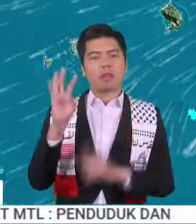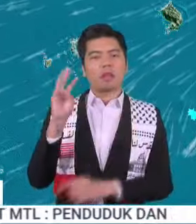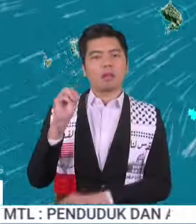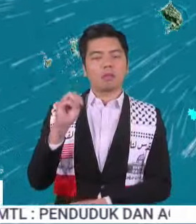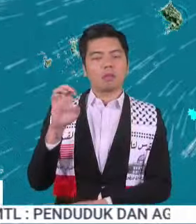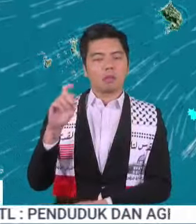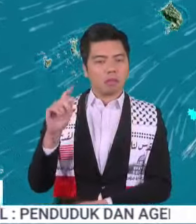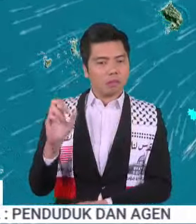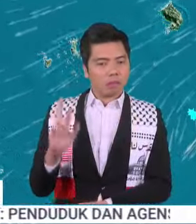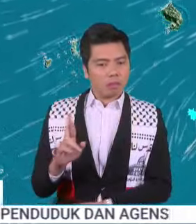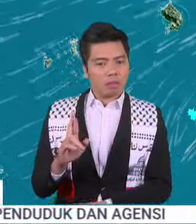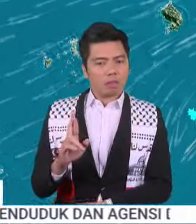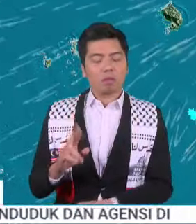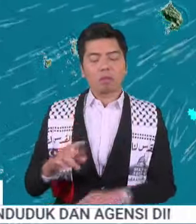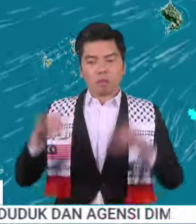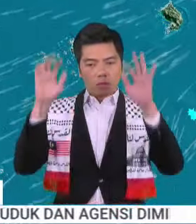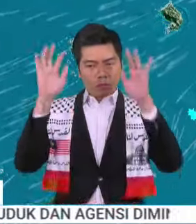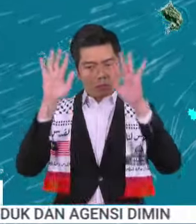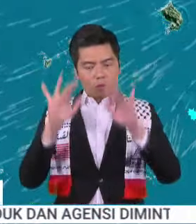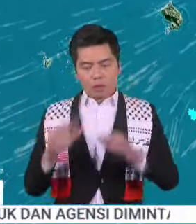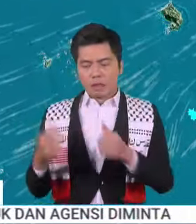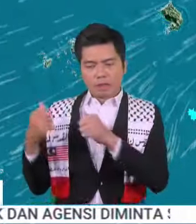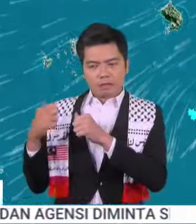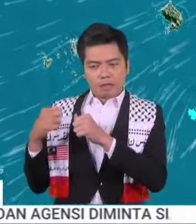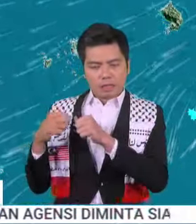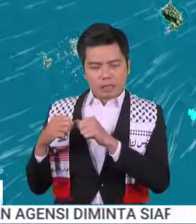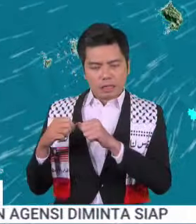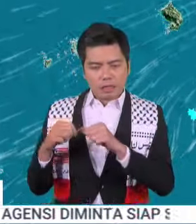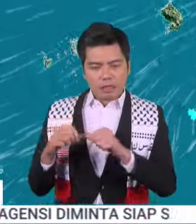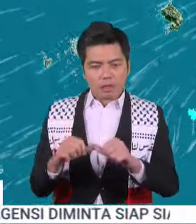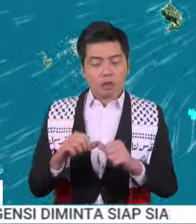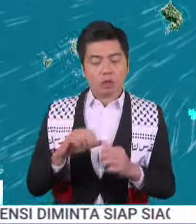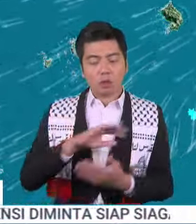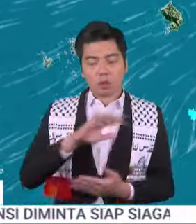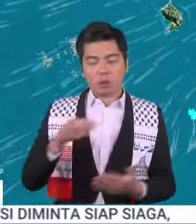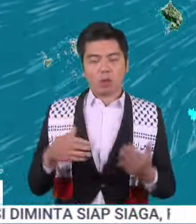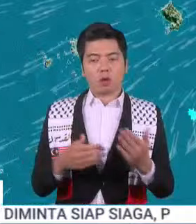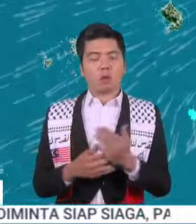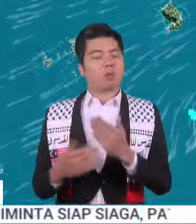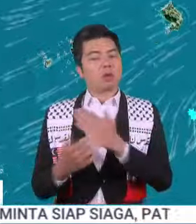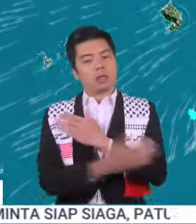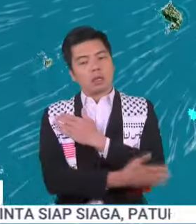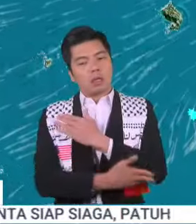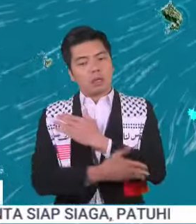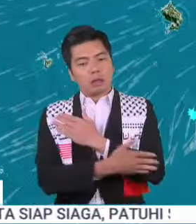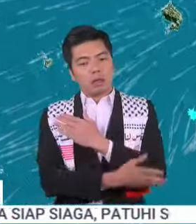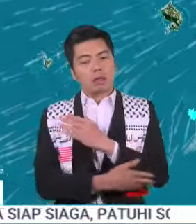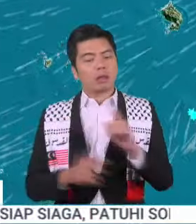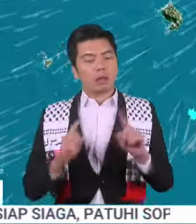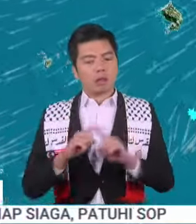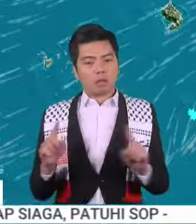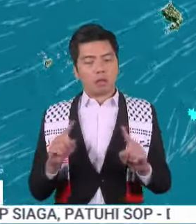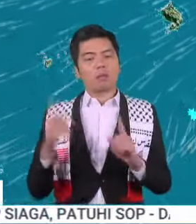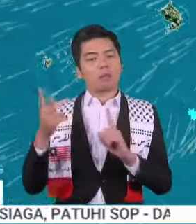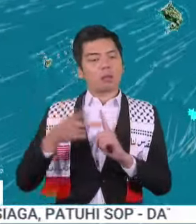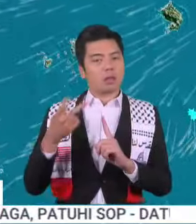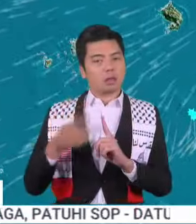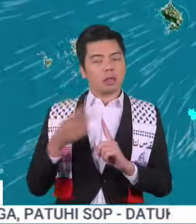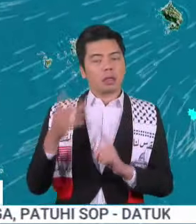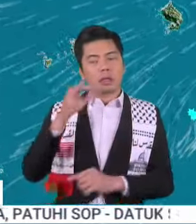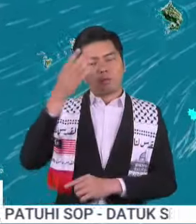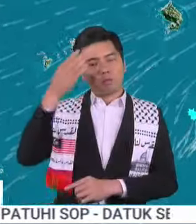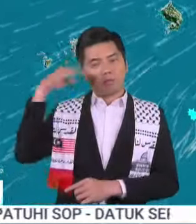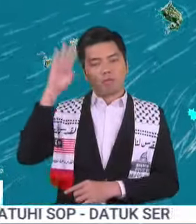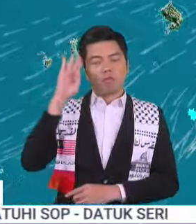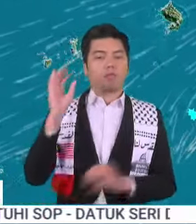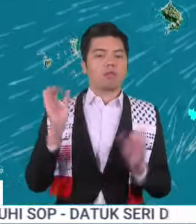198.4 mm. Dan pada ketika ini hujan terus berlaku melibatkan di hampir ke semua negeri kecuali di negeri Pulau Pinang dan juga Perlis.